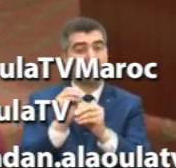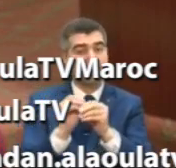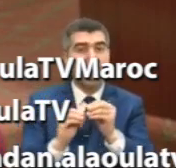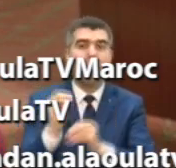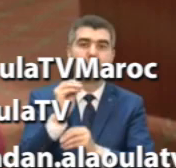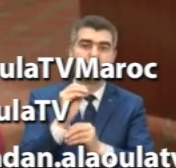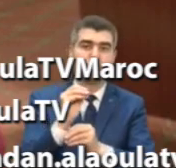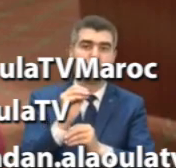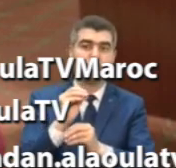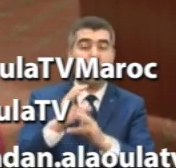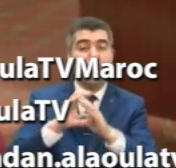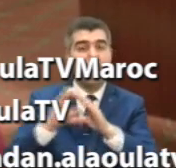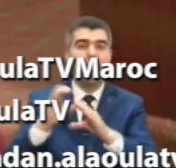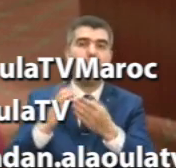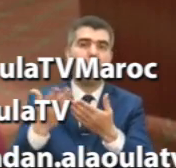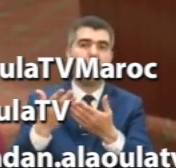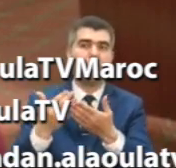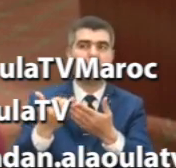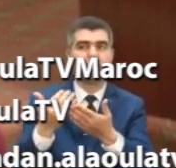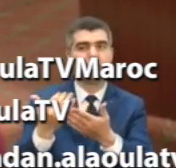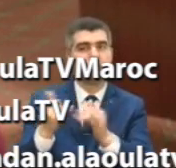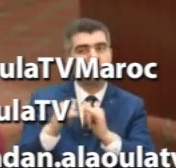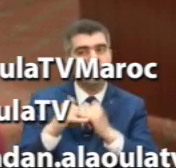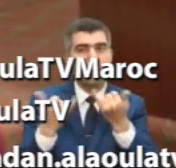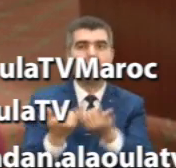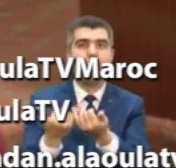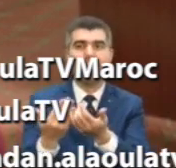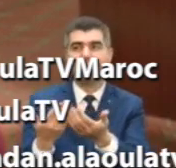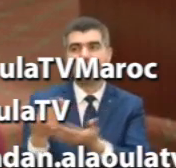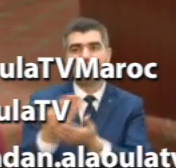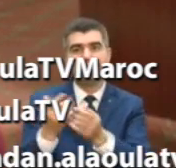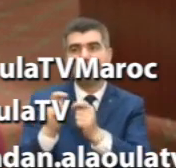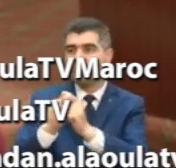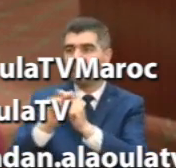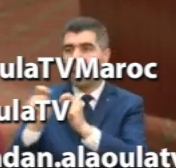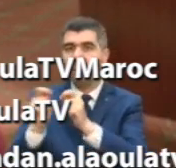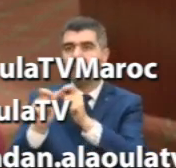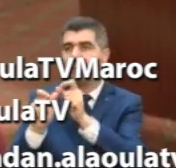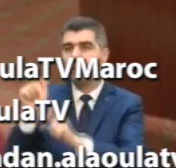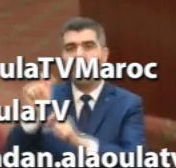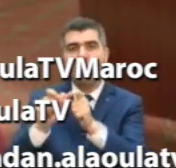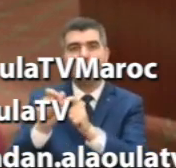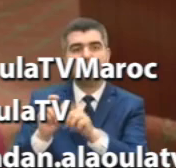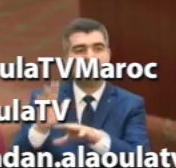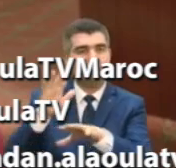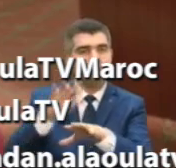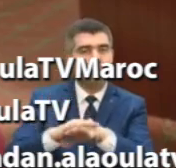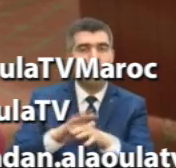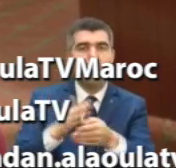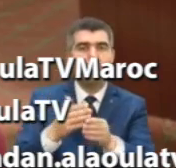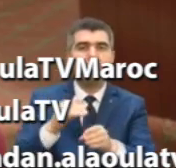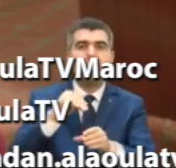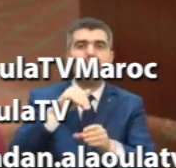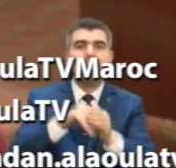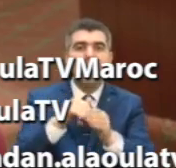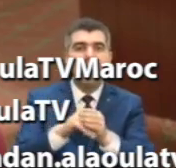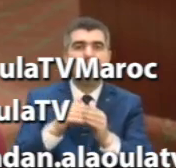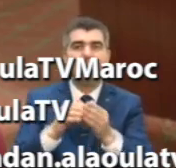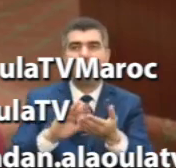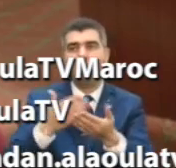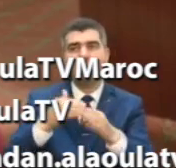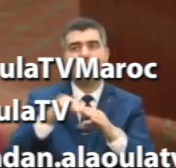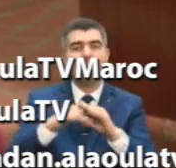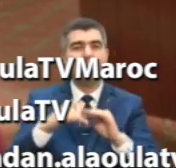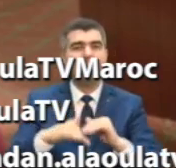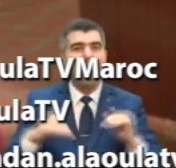نعيد الحوار إلى المؤسسات الدستورية، وأن تتفاعل كل الهيئات معارضة وأغلبية